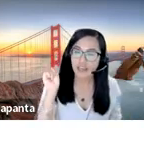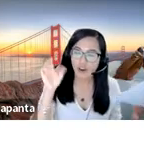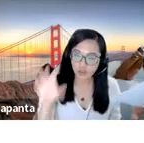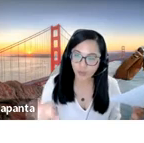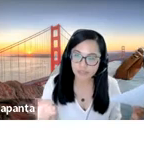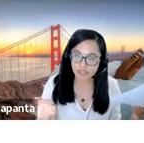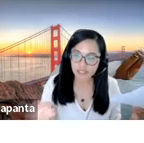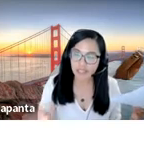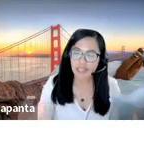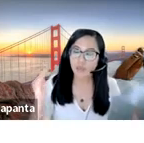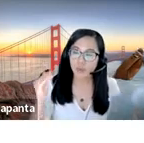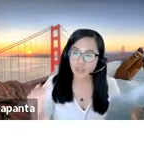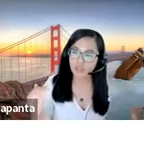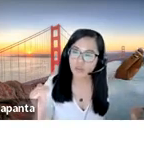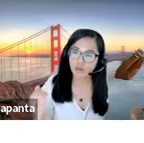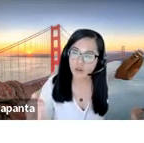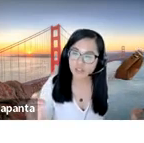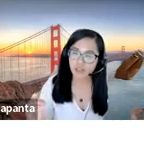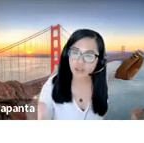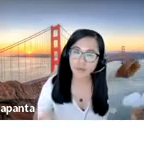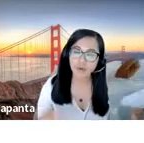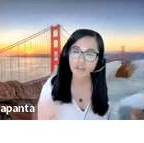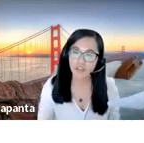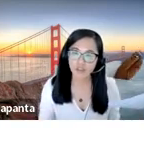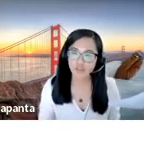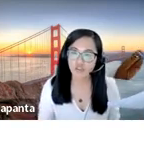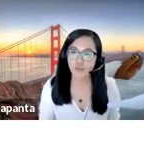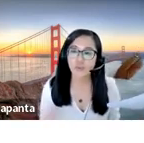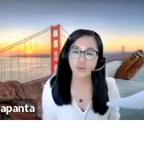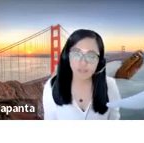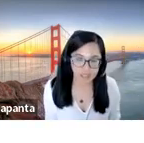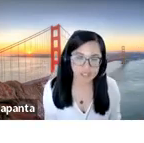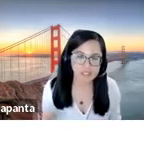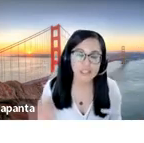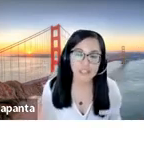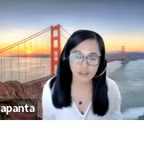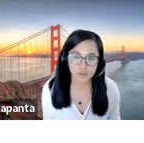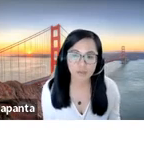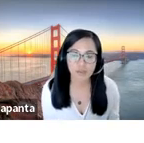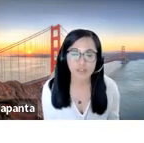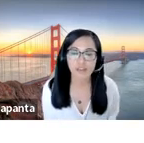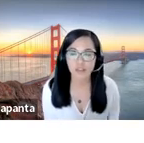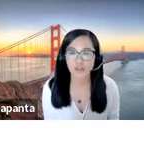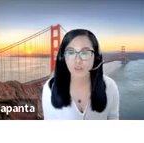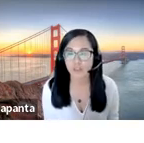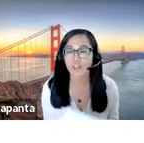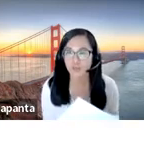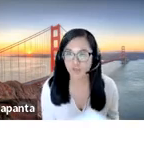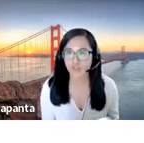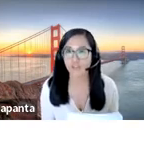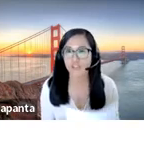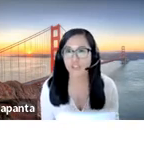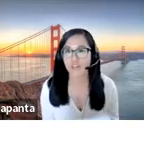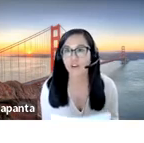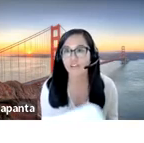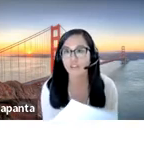on the website, it will give you the contact number of the individual who provides and can help you get connected with youth